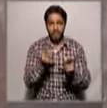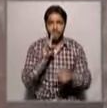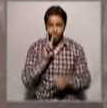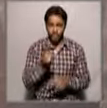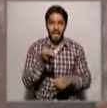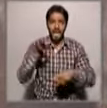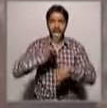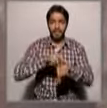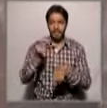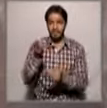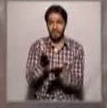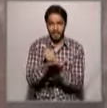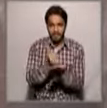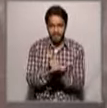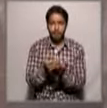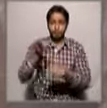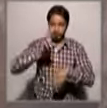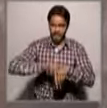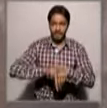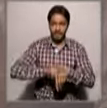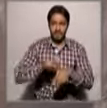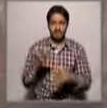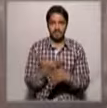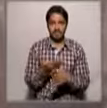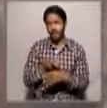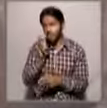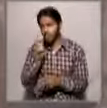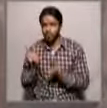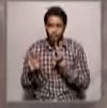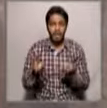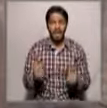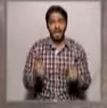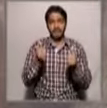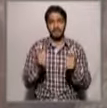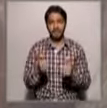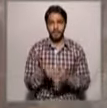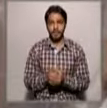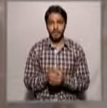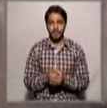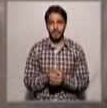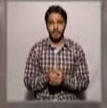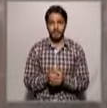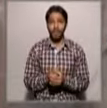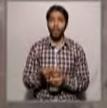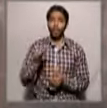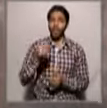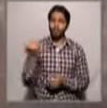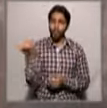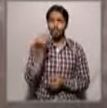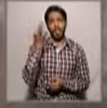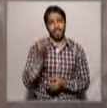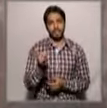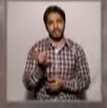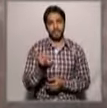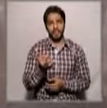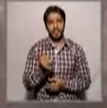ثانية، واللي خد هنا أو بنى هنا بيحصل نوع من الإيه، من المحاصصة والمقاصبة، سيب لي دية، خد دية، لا خد دية، وصلة